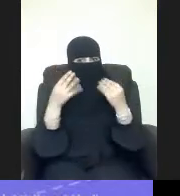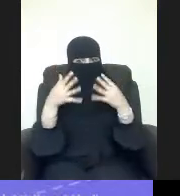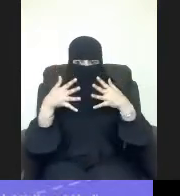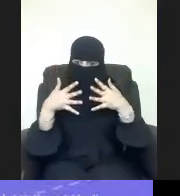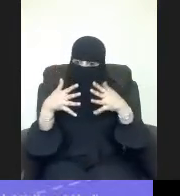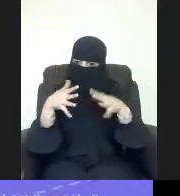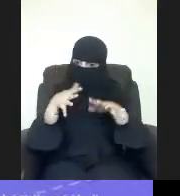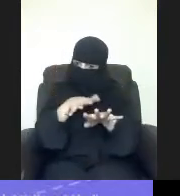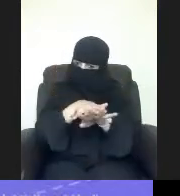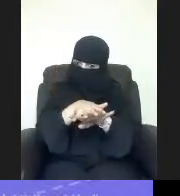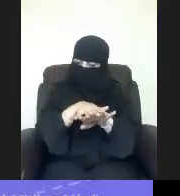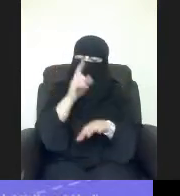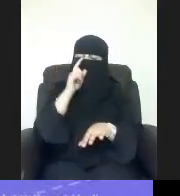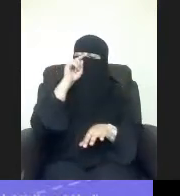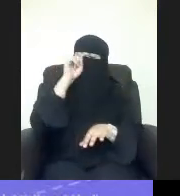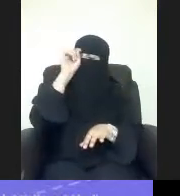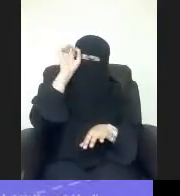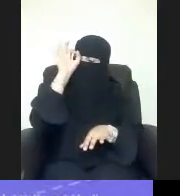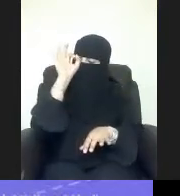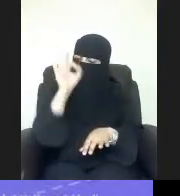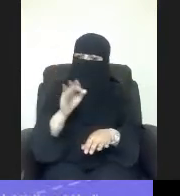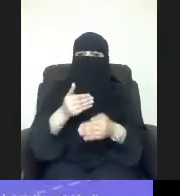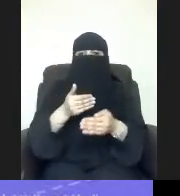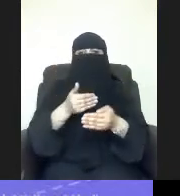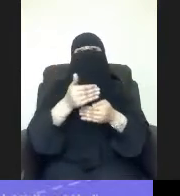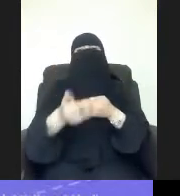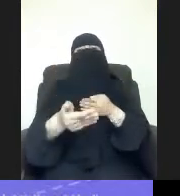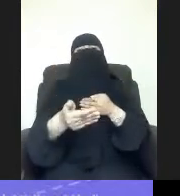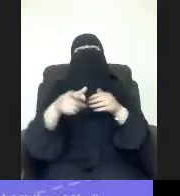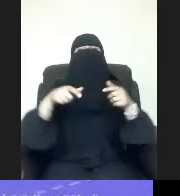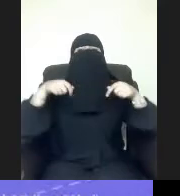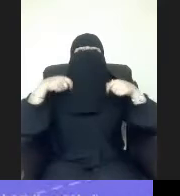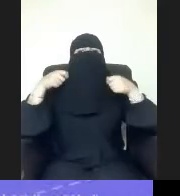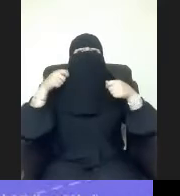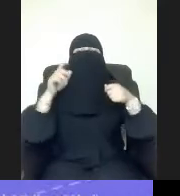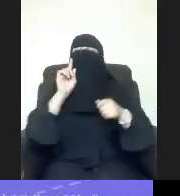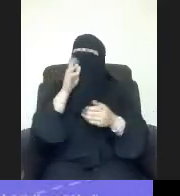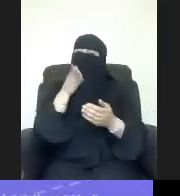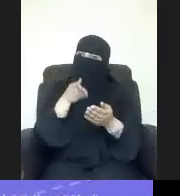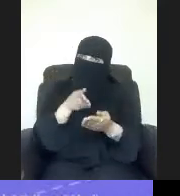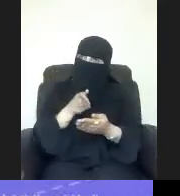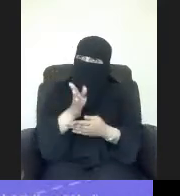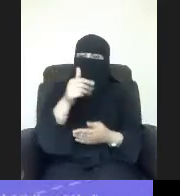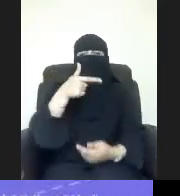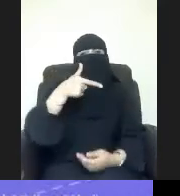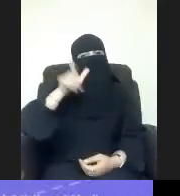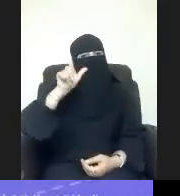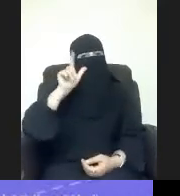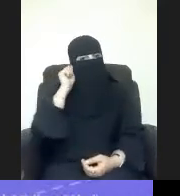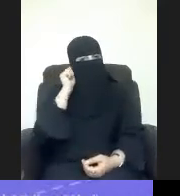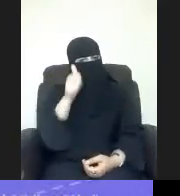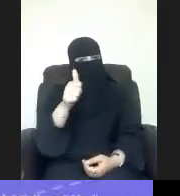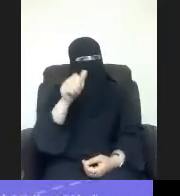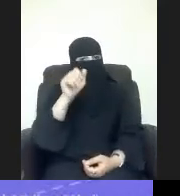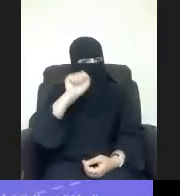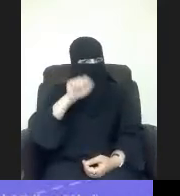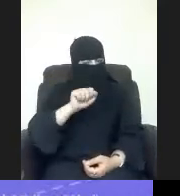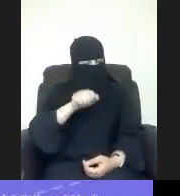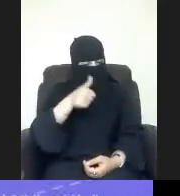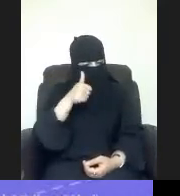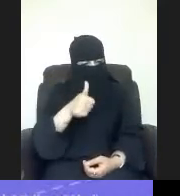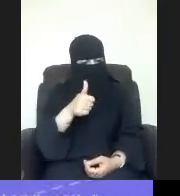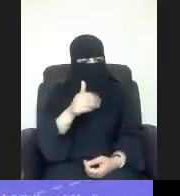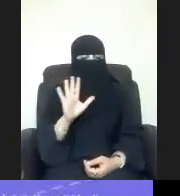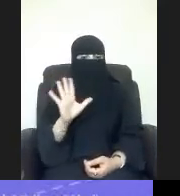من برامج التعليم في المستقبل بالنسبة للوزارة، وأنا أعتقد هذا اتجاه صحيح، لأنك أنت تهيئ طلاب للعيش